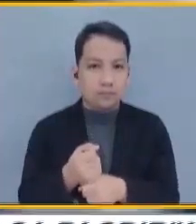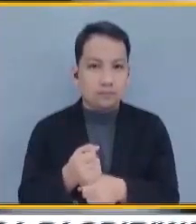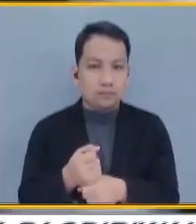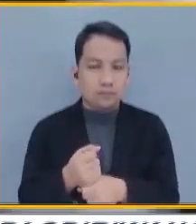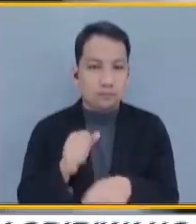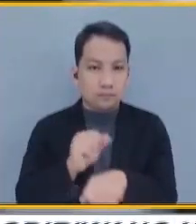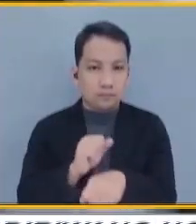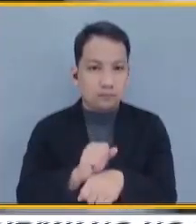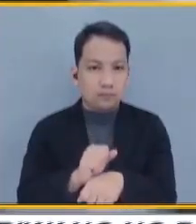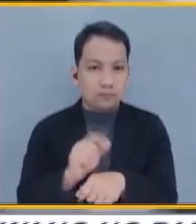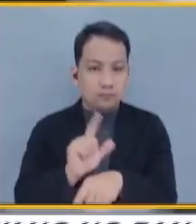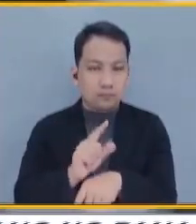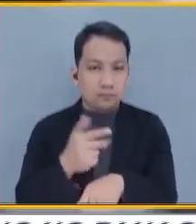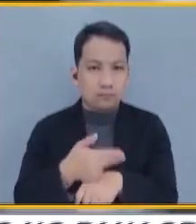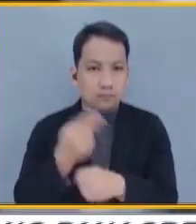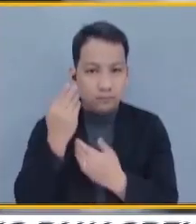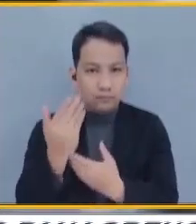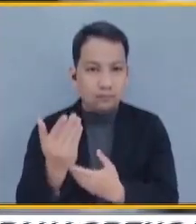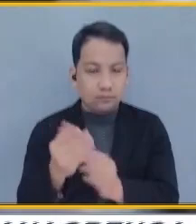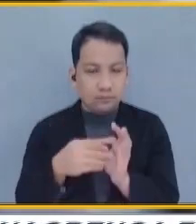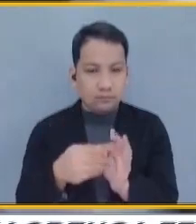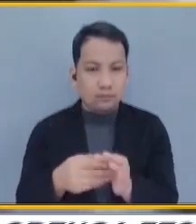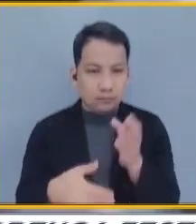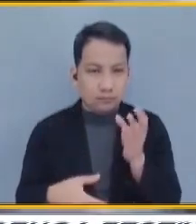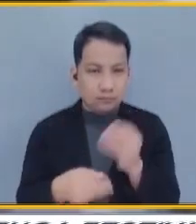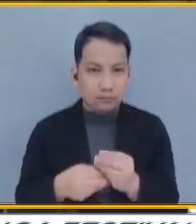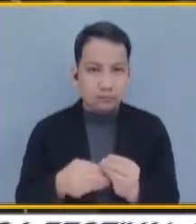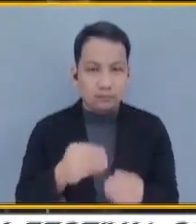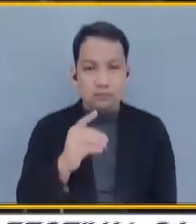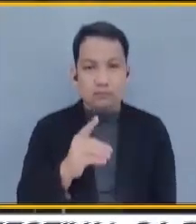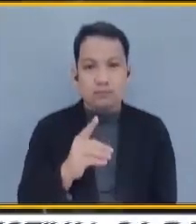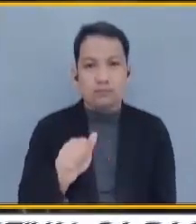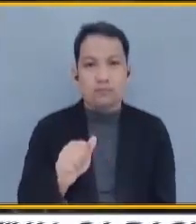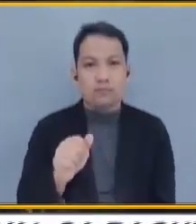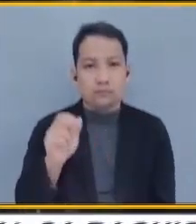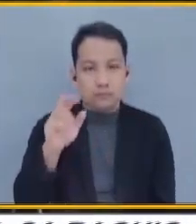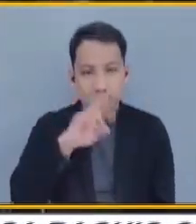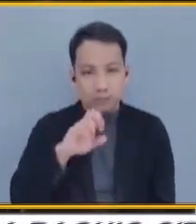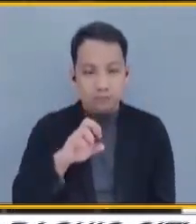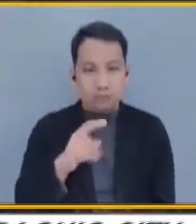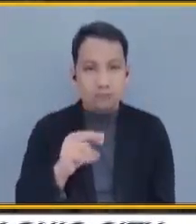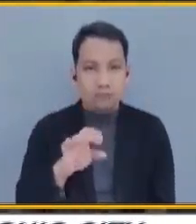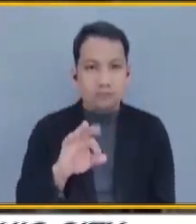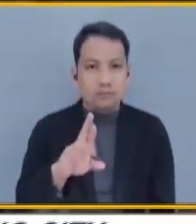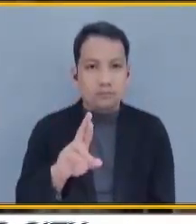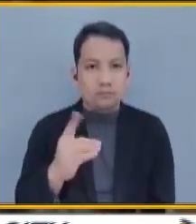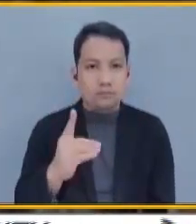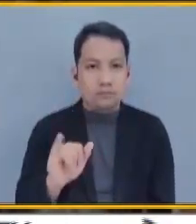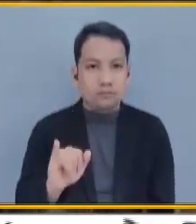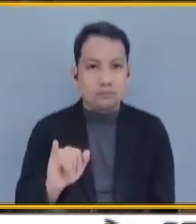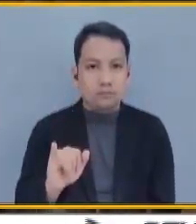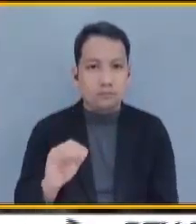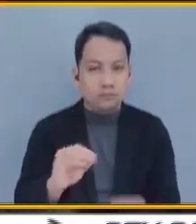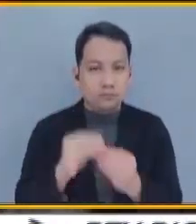sa lalawigan. Dagdag ng Agriculture Research and Development Division ng NFRDI, mas mainam din sa